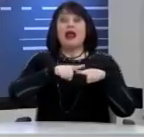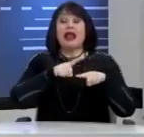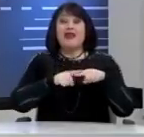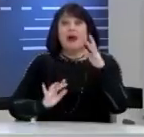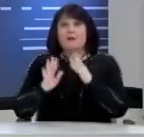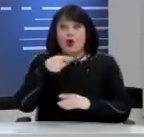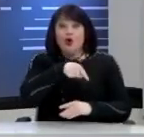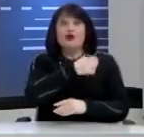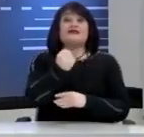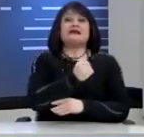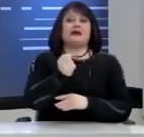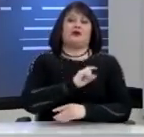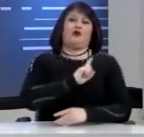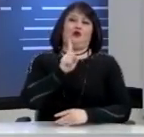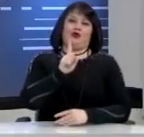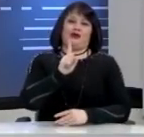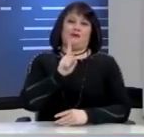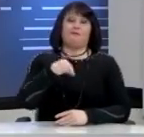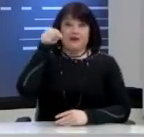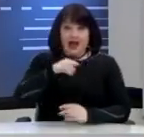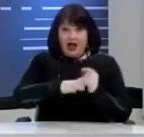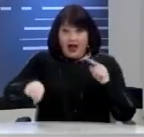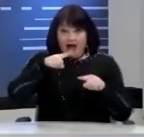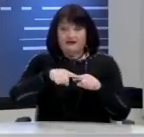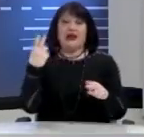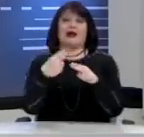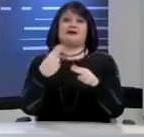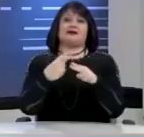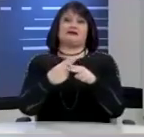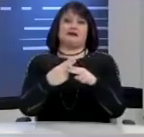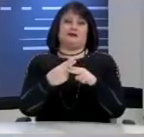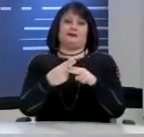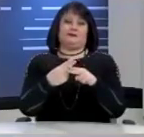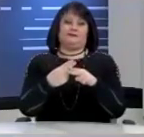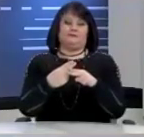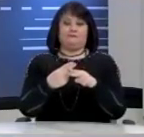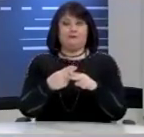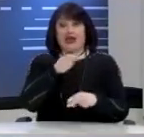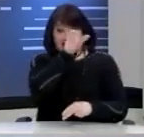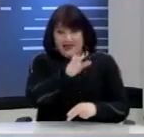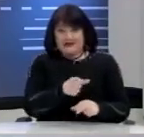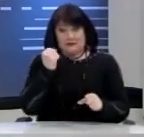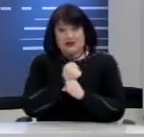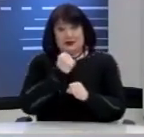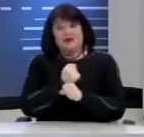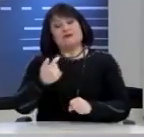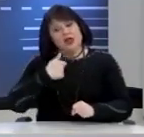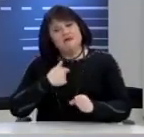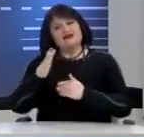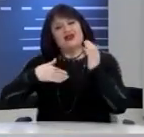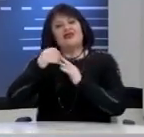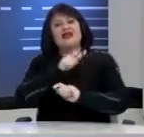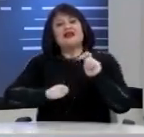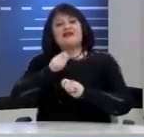απέναντι στην Ελλάδα της συντήρησης. Γιατί αυτή η Ελλάδα μας αξίζει. Και σε πείσμα σας θα την οικοδομήσουμε αυτή την